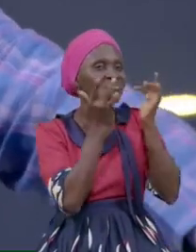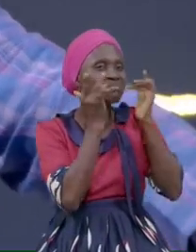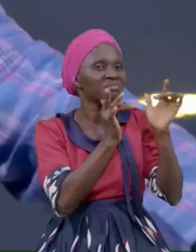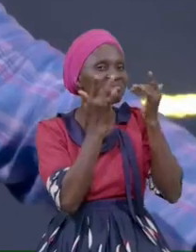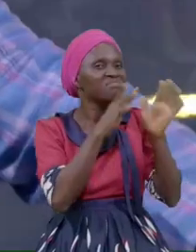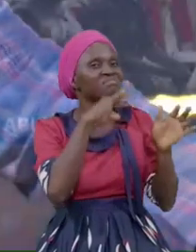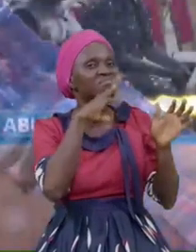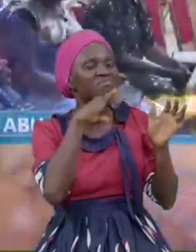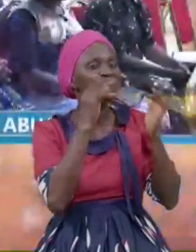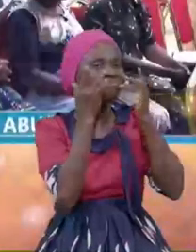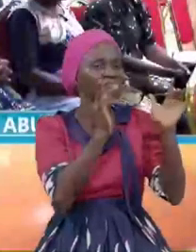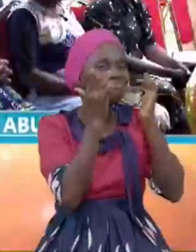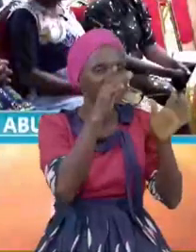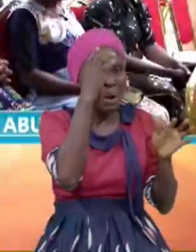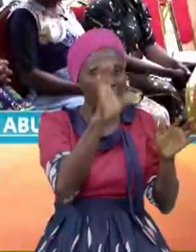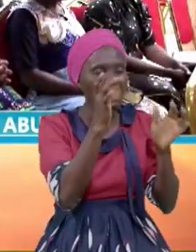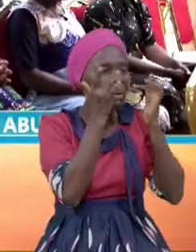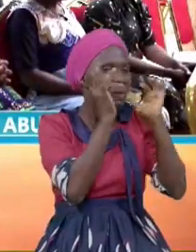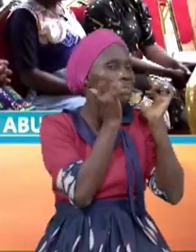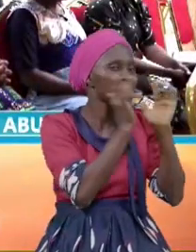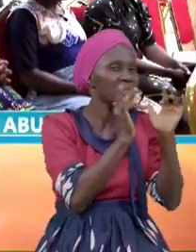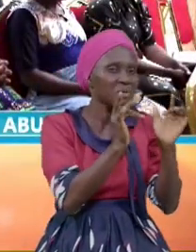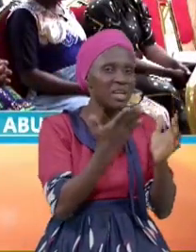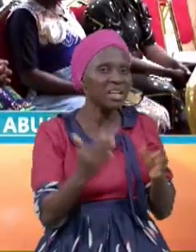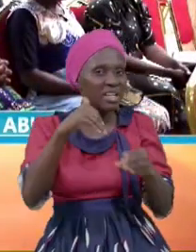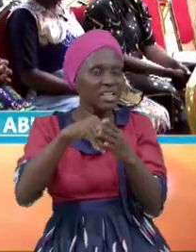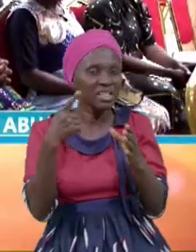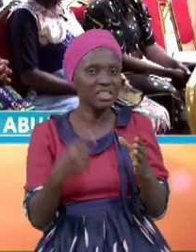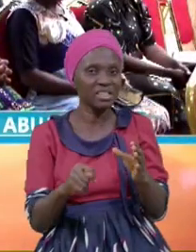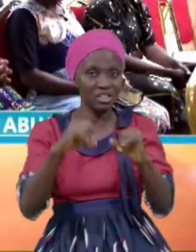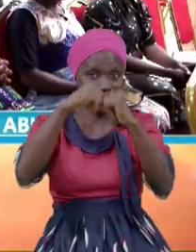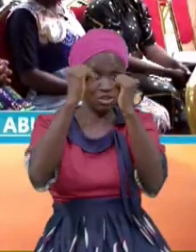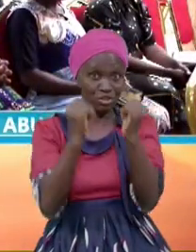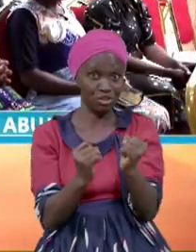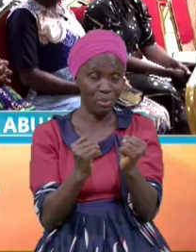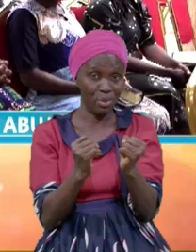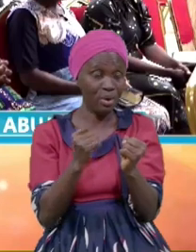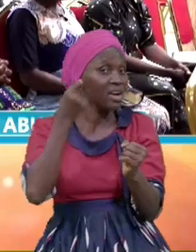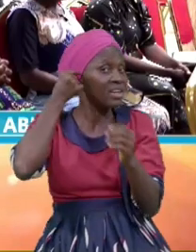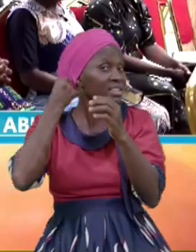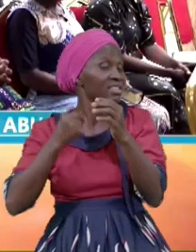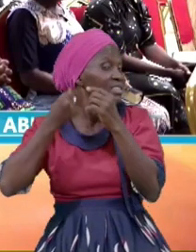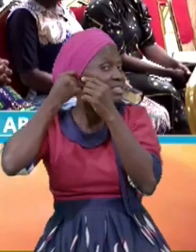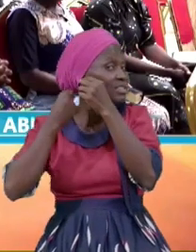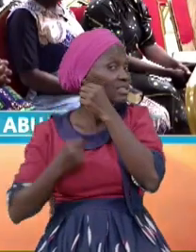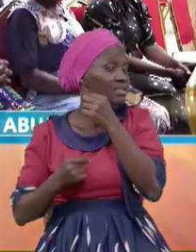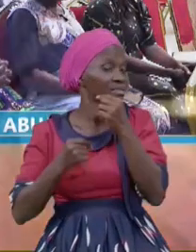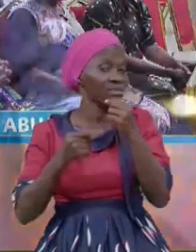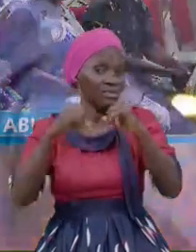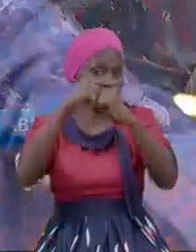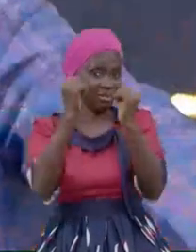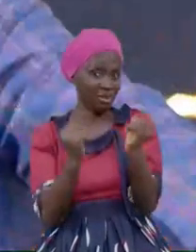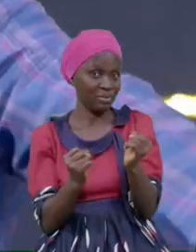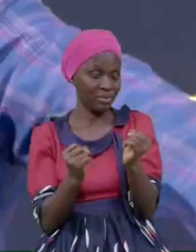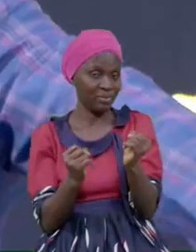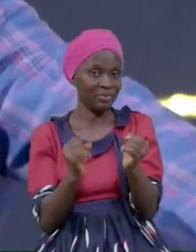monde, ceux qui attendent leur tour, et ceux qui sont en train de faire derrière les cheveux, rient, soulèvent la